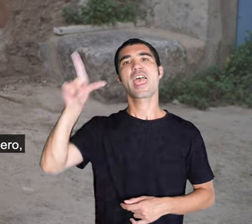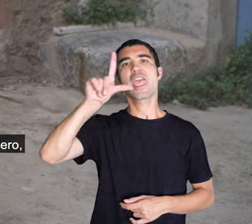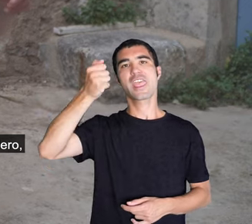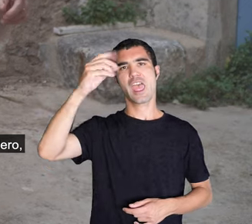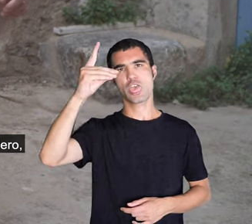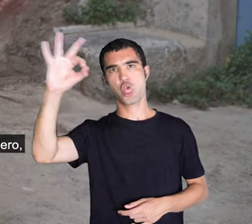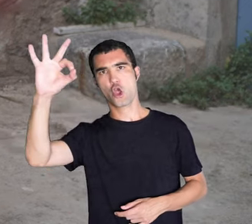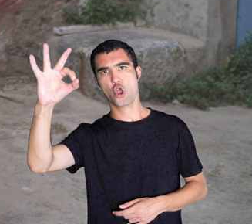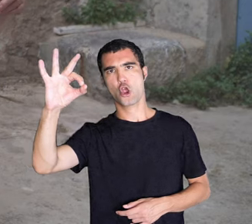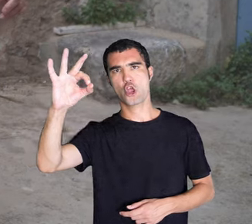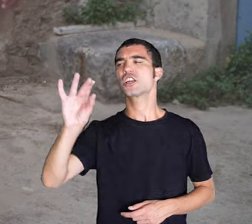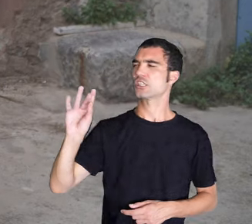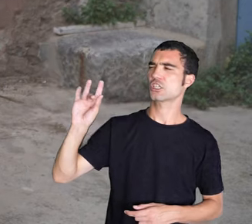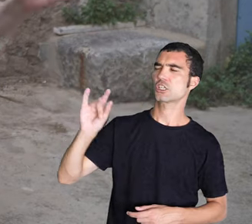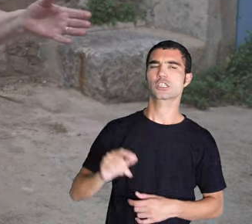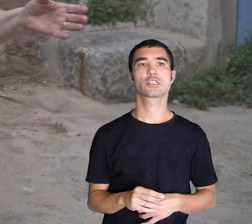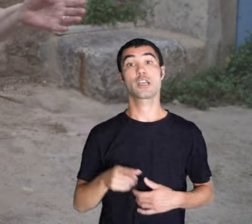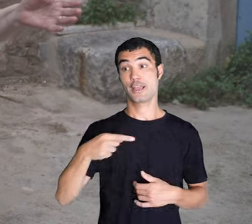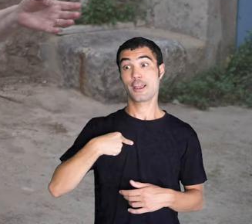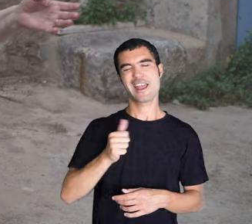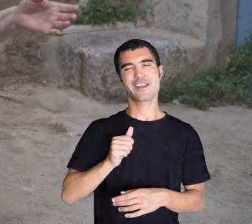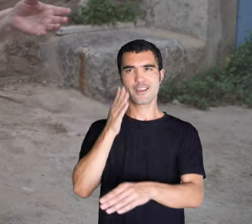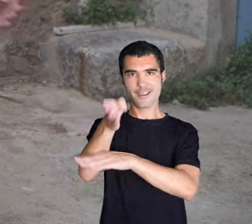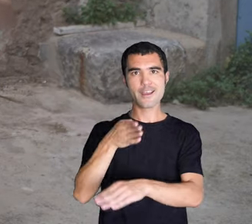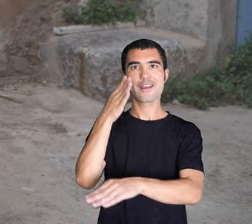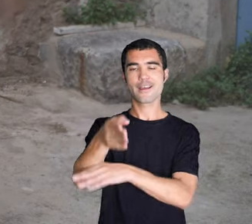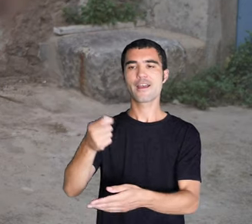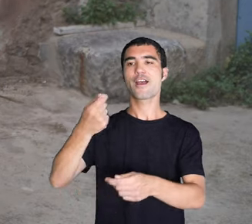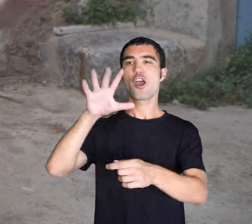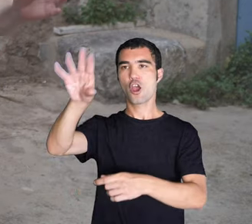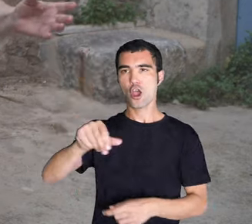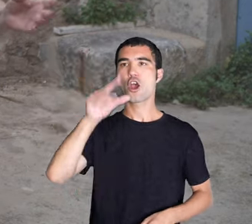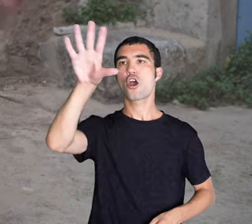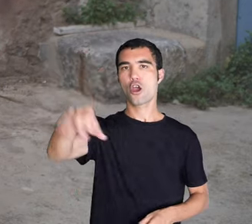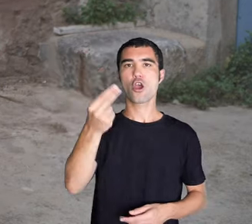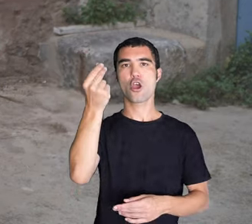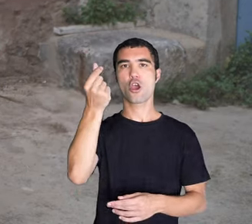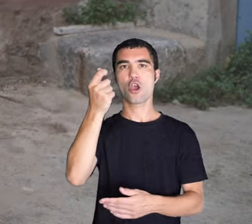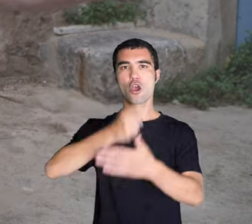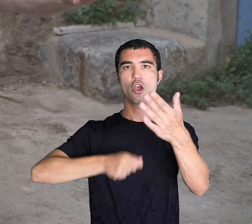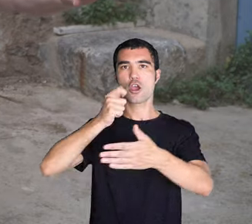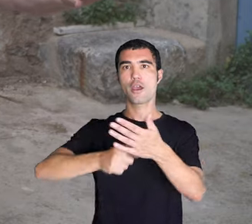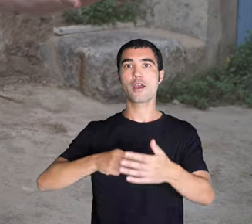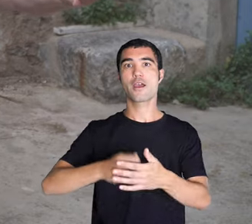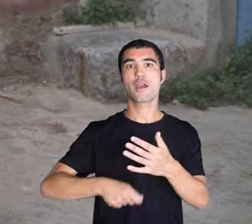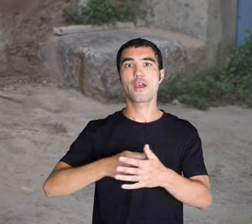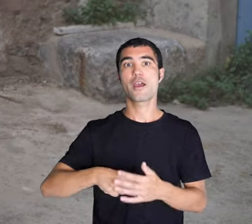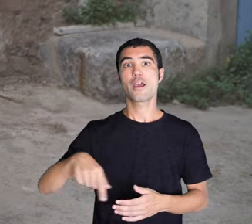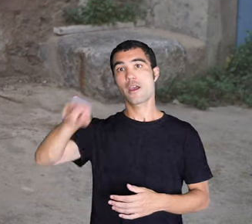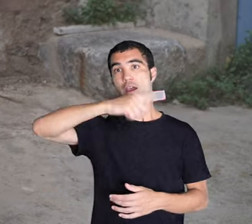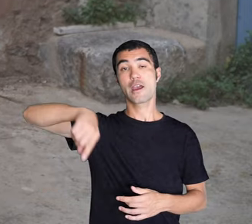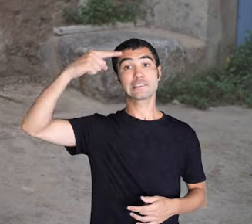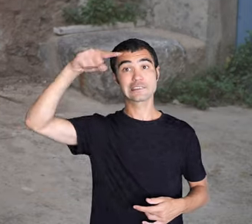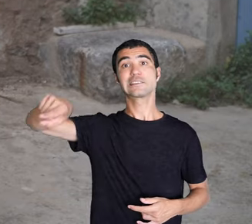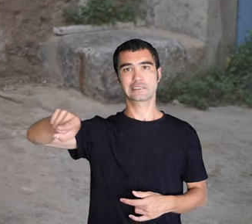Antònia Lledó. Sí. I anàvem a comprar en aquesta casa, ens donaven tot el que volíem. Podien anar a les 3 tendes, per tot feien espera.